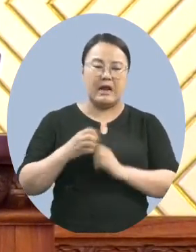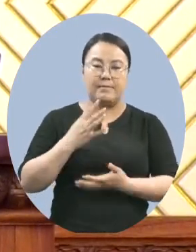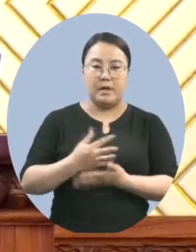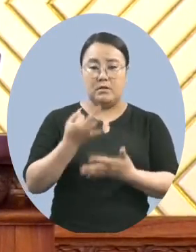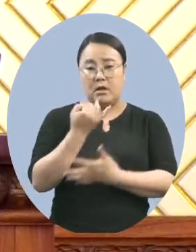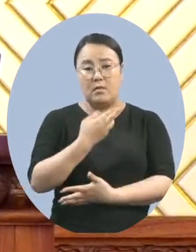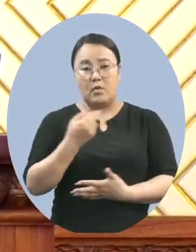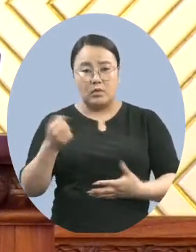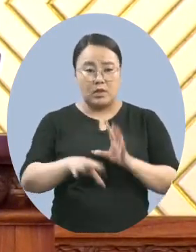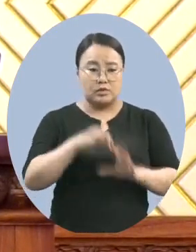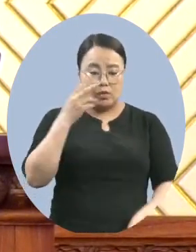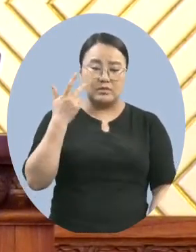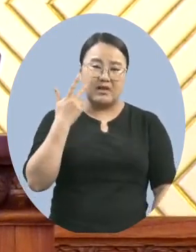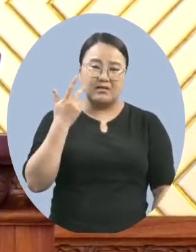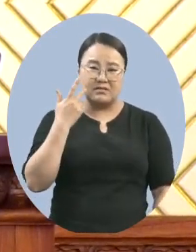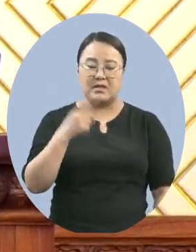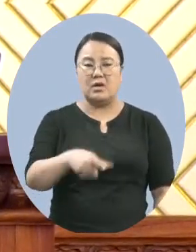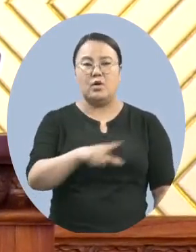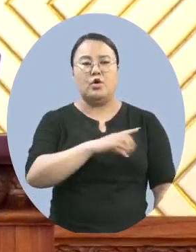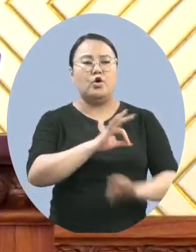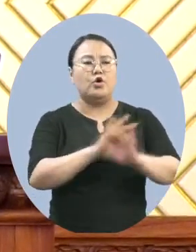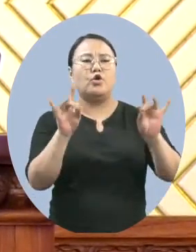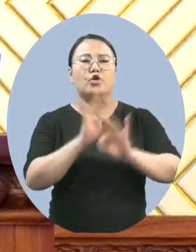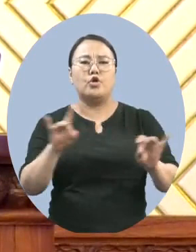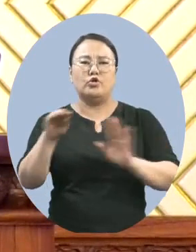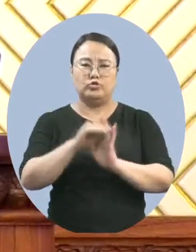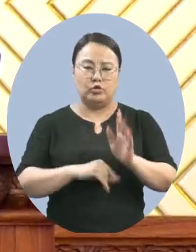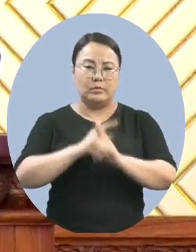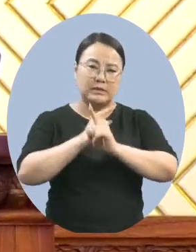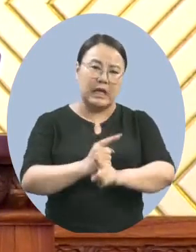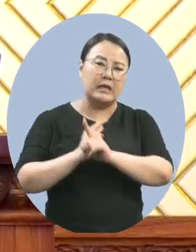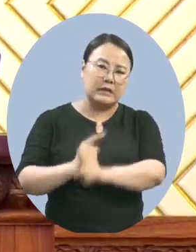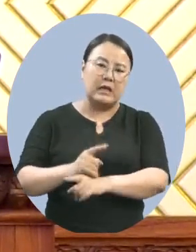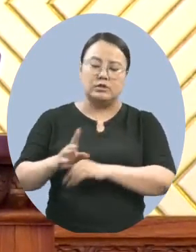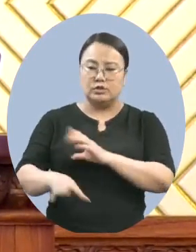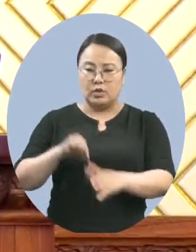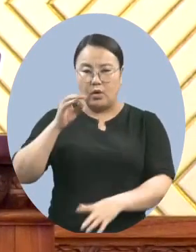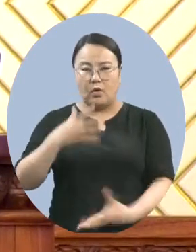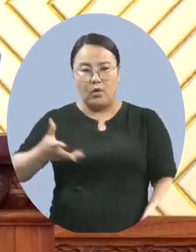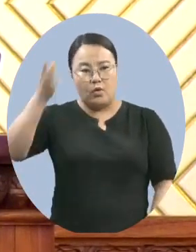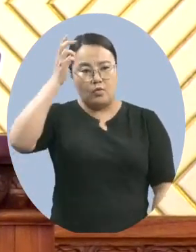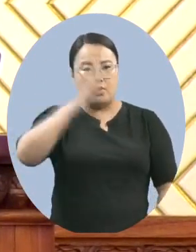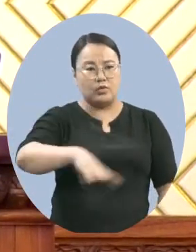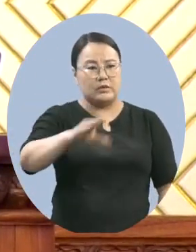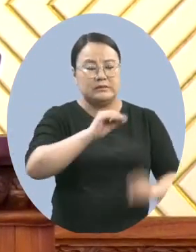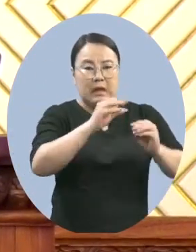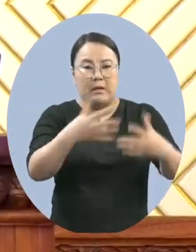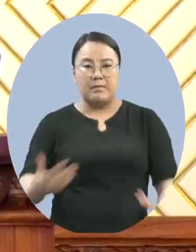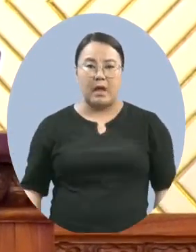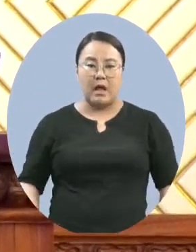Ингээд 8 удаагийн сонгууль дандаа 8 удаа өөр өөр тогтолцоогоор өөр өөр журмаар явж ирж сонгогчдын боловсруулыг төлөвшүүлэхэд